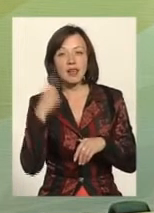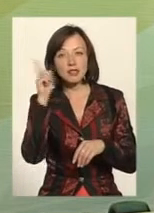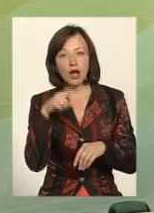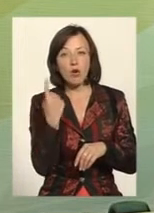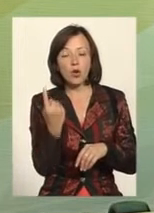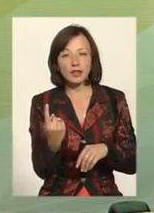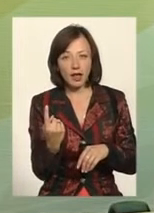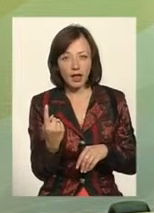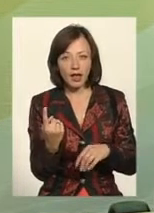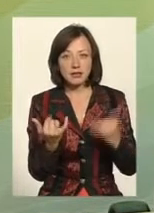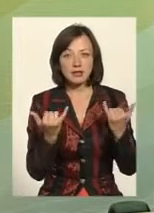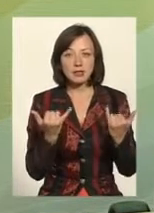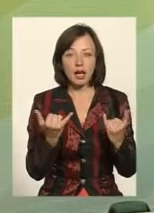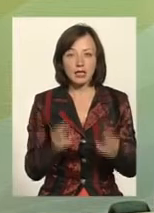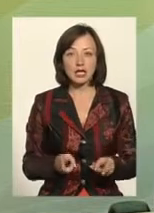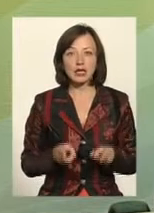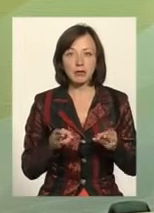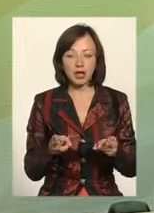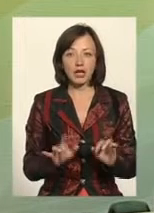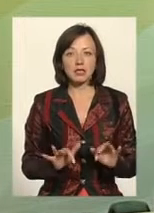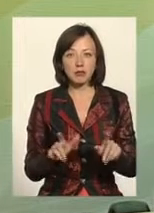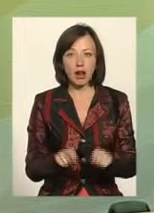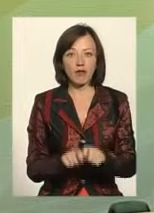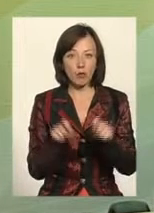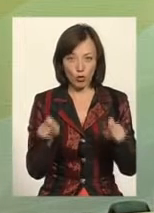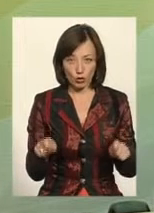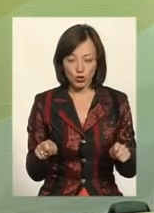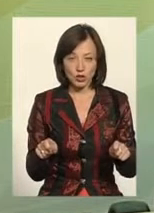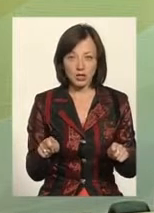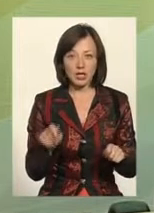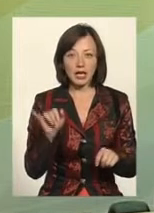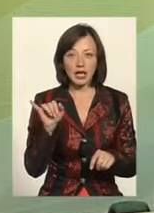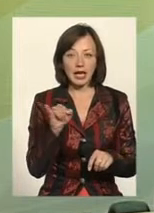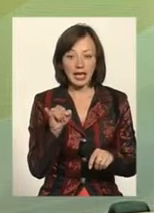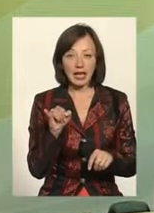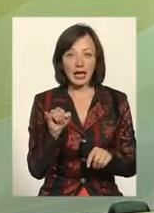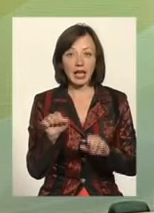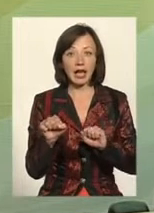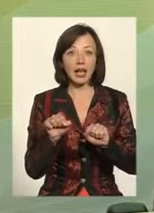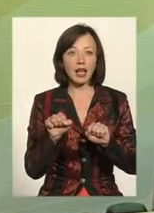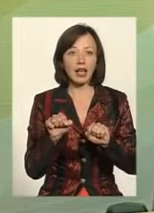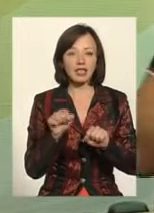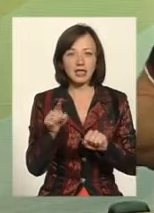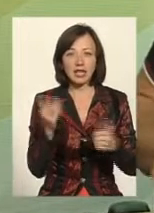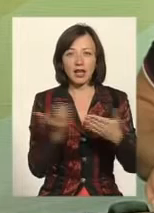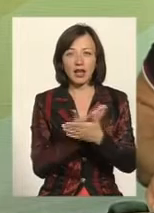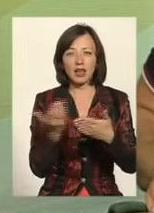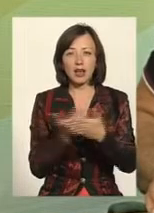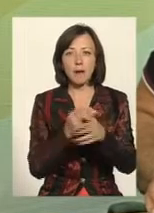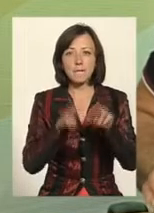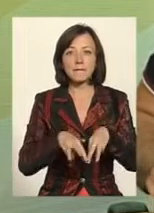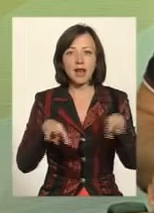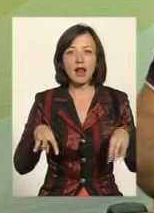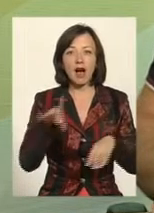що зараз кримінальна справа порушена, так? І оці ролики, що ви зараз показували по телевізору, які